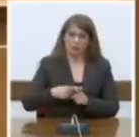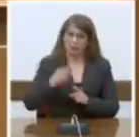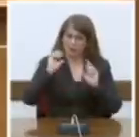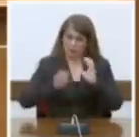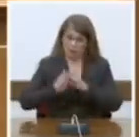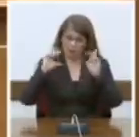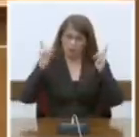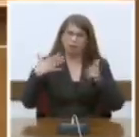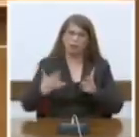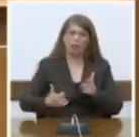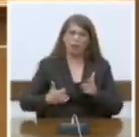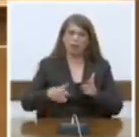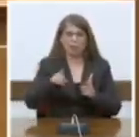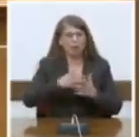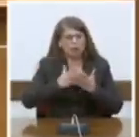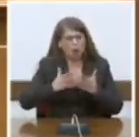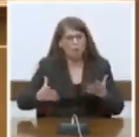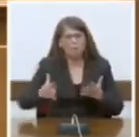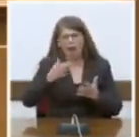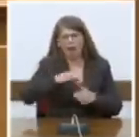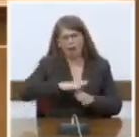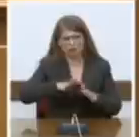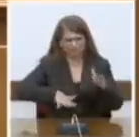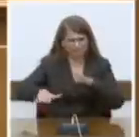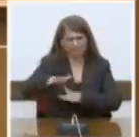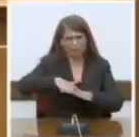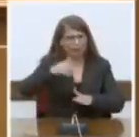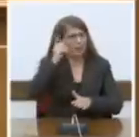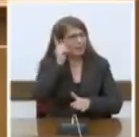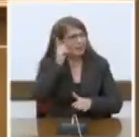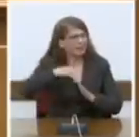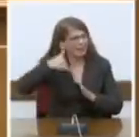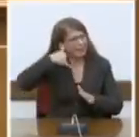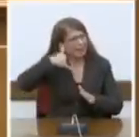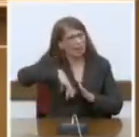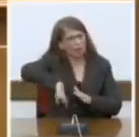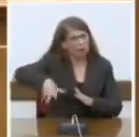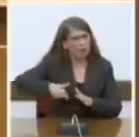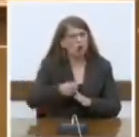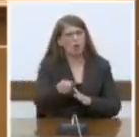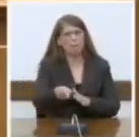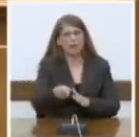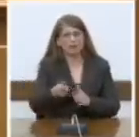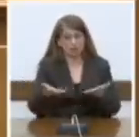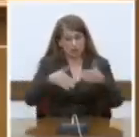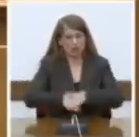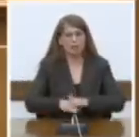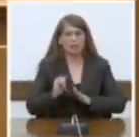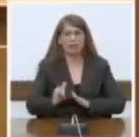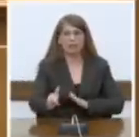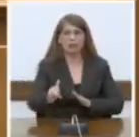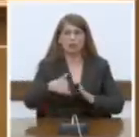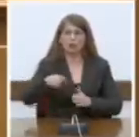Είχαμε το σκάνδαλο των υποκλοπών. Και είχαμε μάλιστα και μια προσπάθεια συγκάλυψης από την κυβέρνηση. Και να πω ότι έχουμε και μια πολύ μεγάλη καθυστέρηση στο δικαστικό